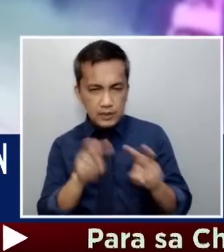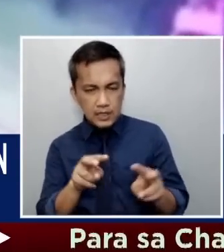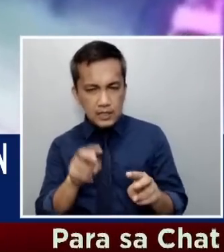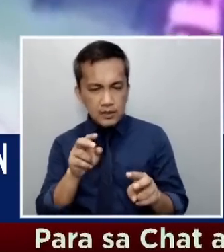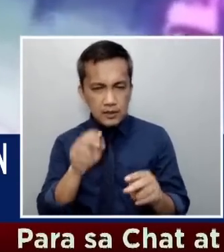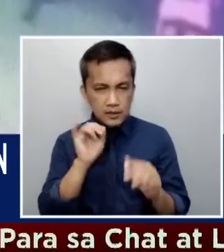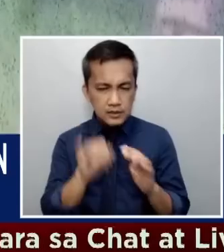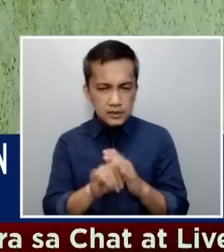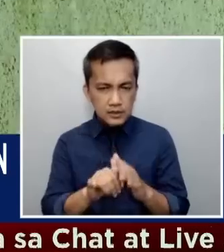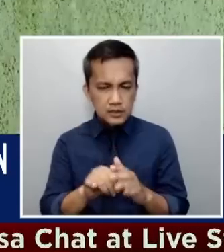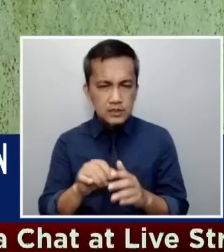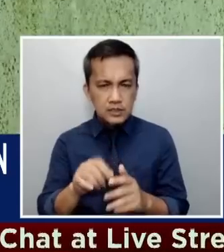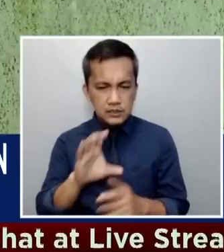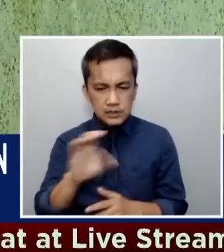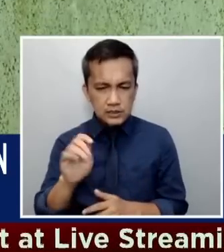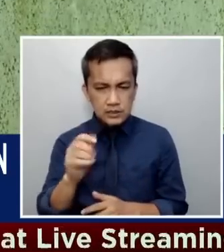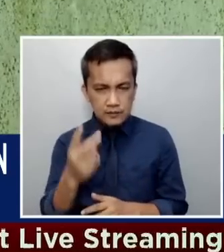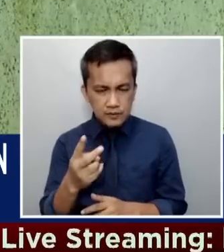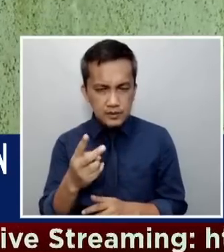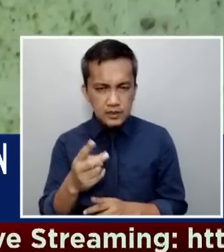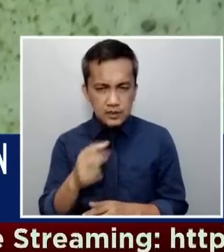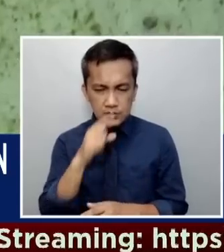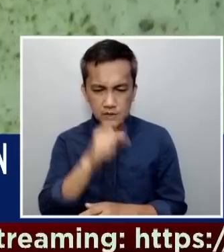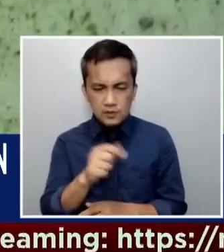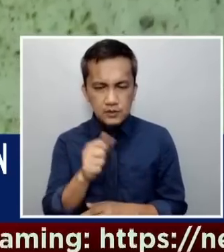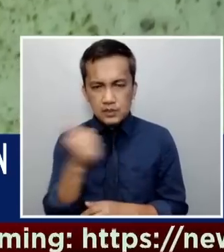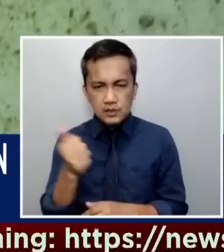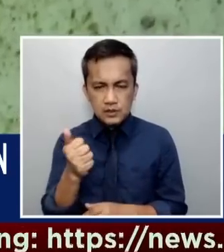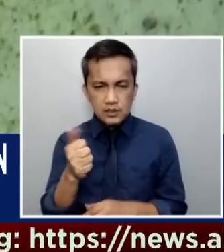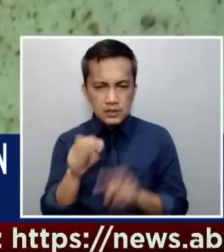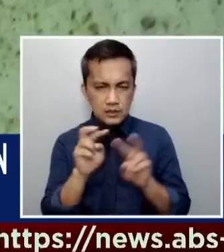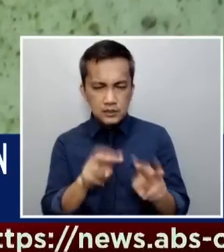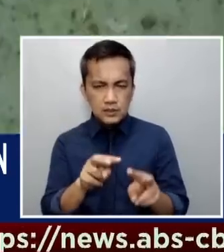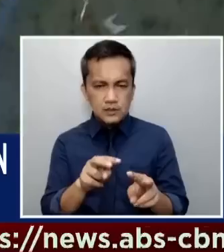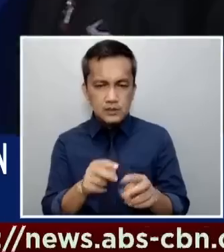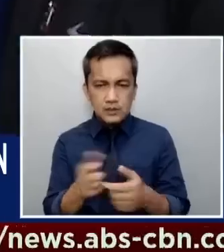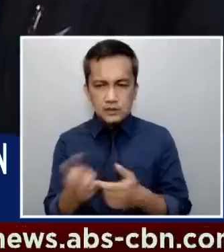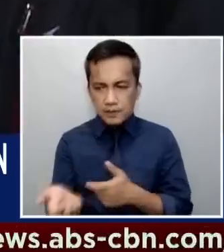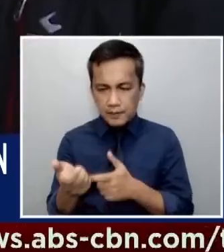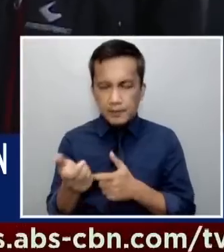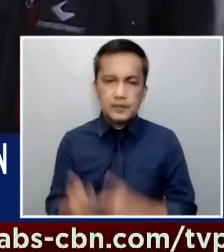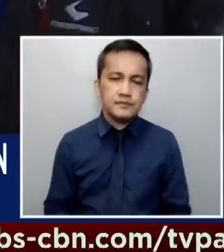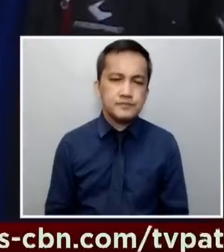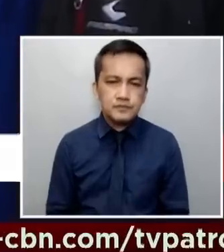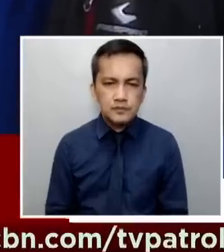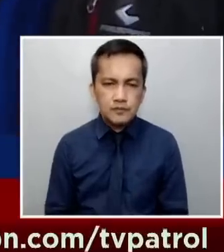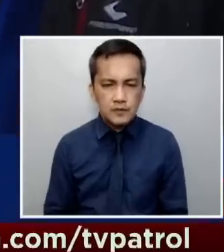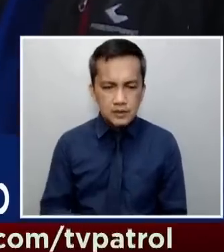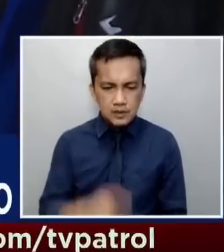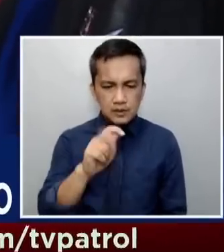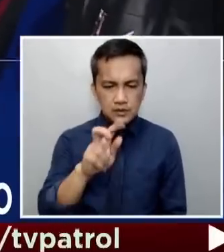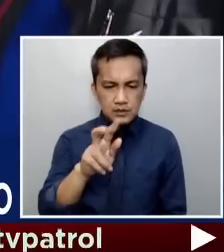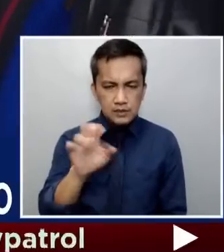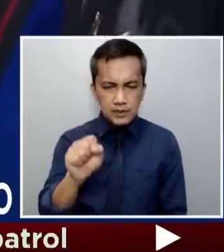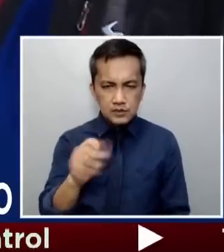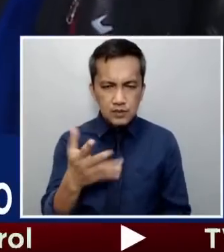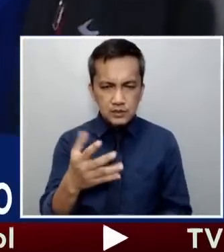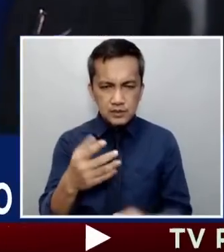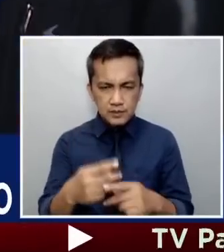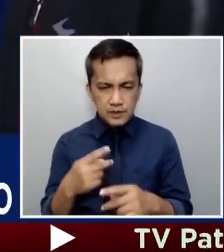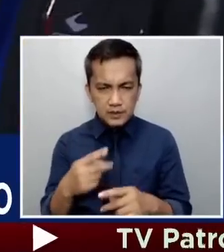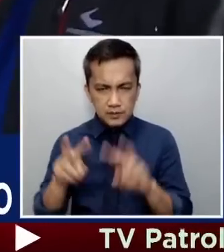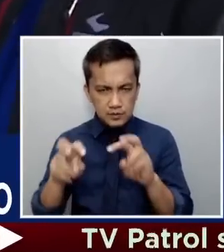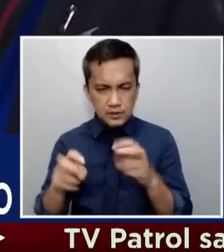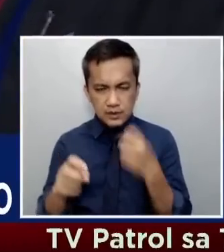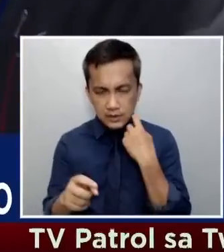ng CCTV at testimonya ng iba pang nakakita sa pananambang. Wala si Teves sa preliminary investigation kanina